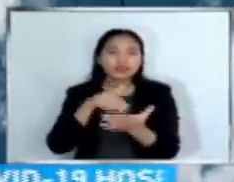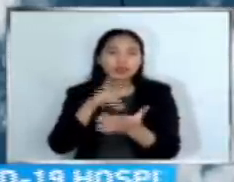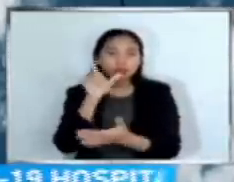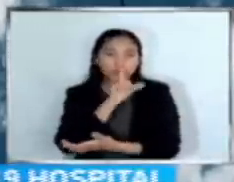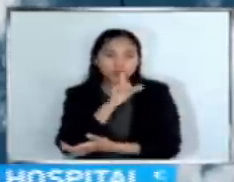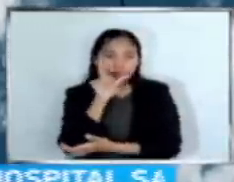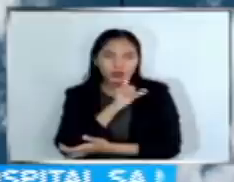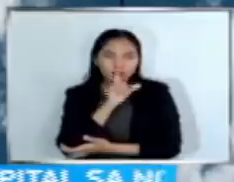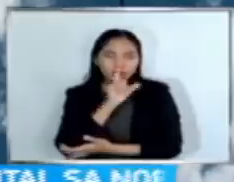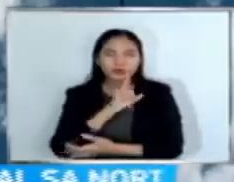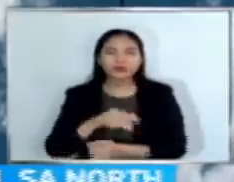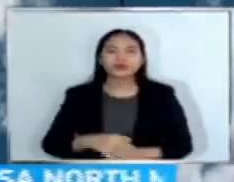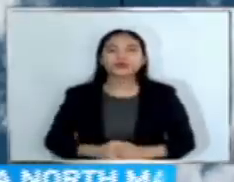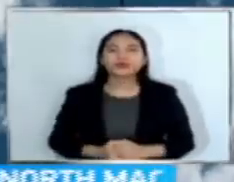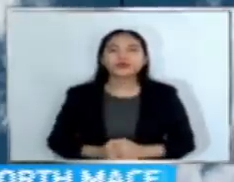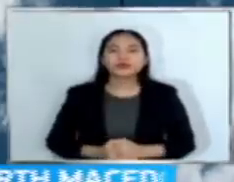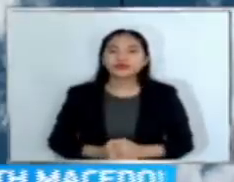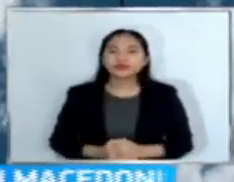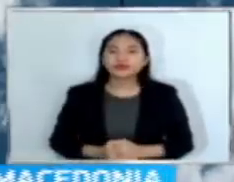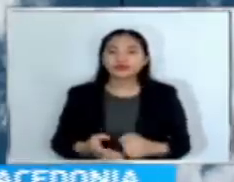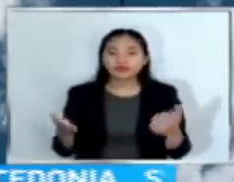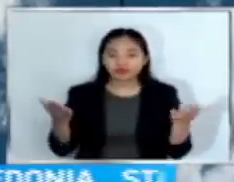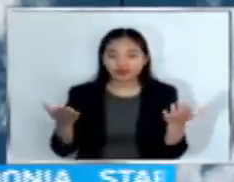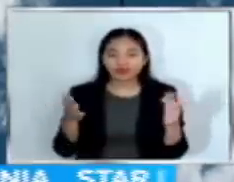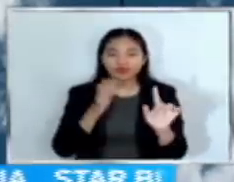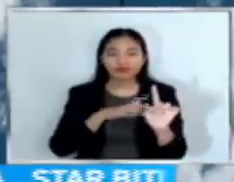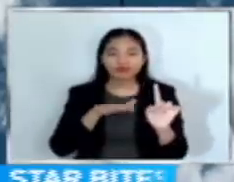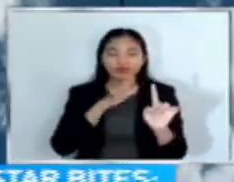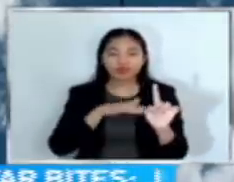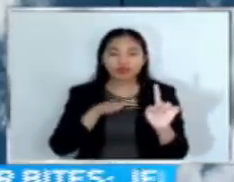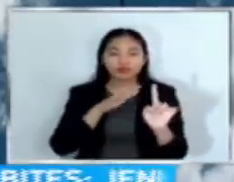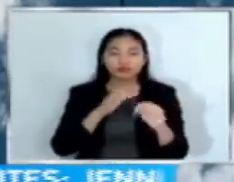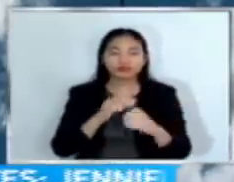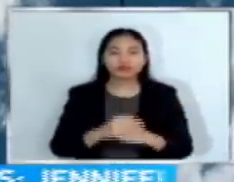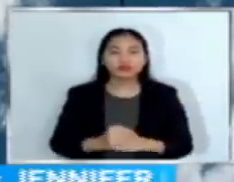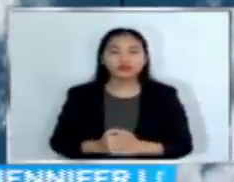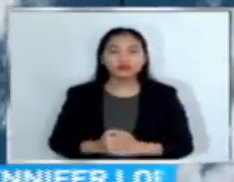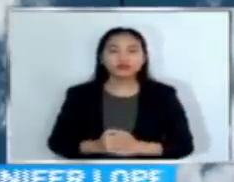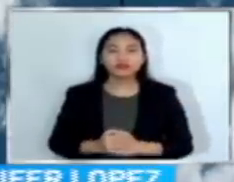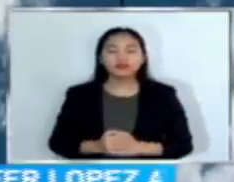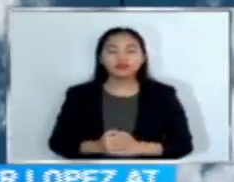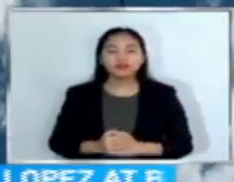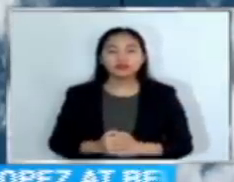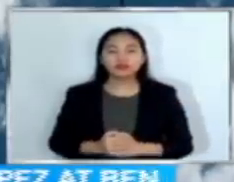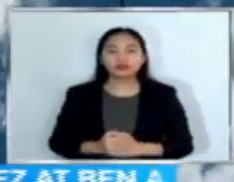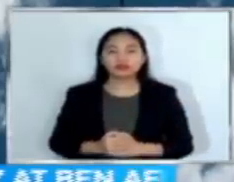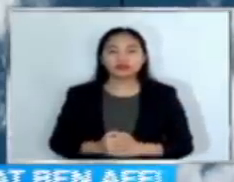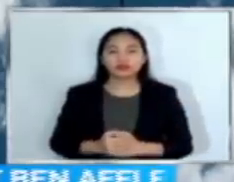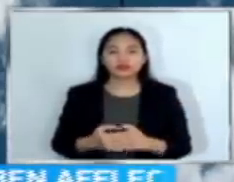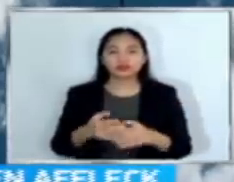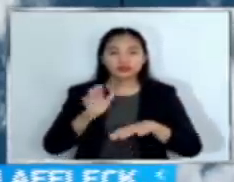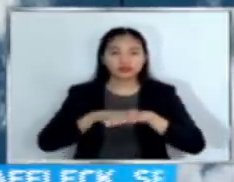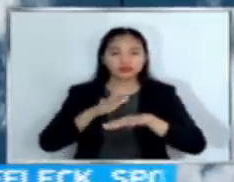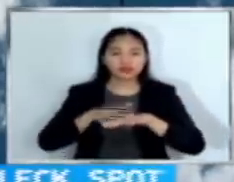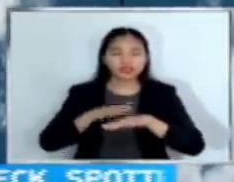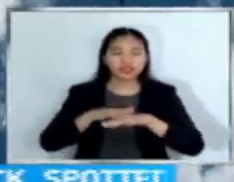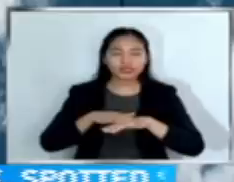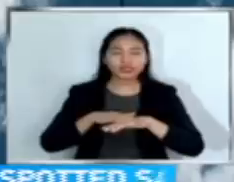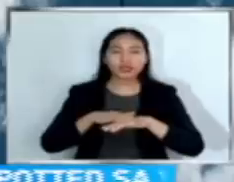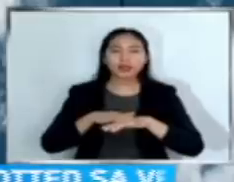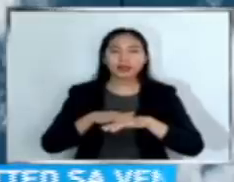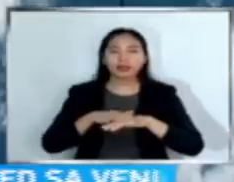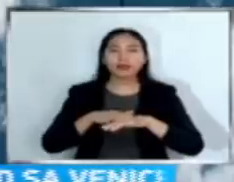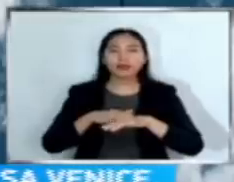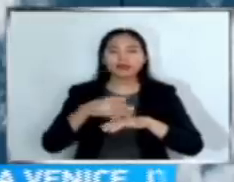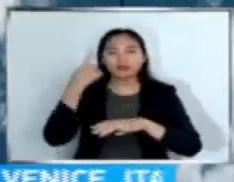po, aside from yung monitoring natin, yung Tropical Cyclone Bulletin para kay Kiko, nagpapalabas din po tayo ng weather advisory para sa habagat. Para bigyan